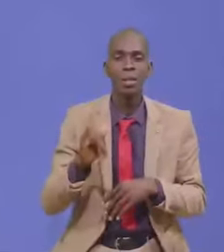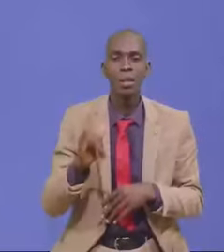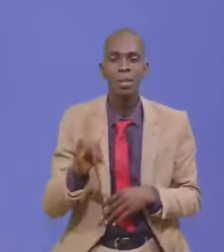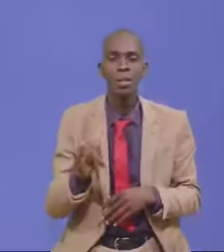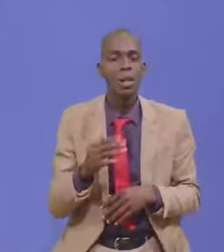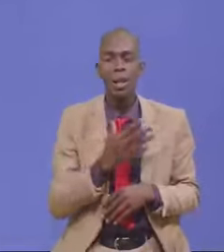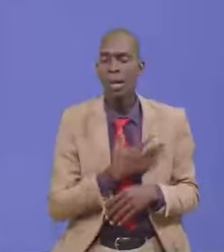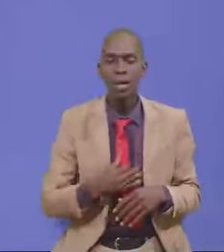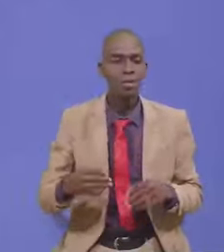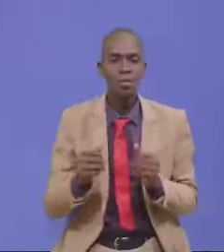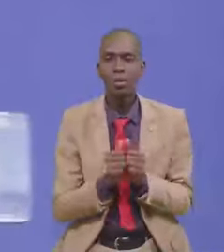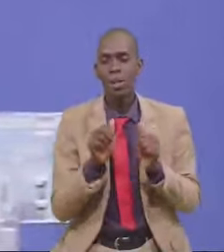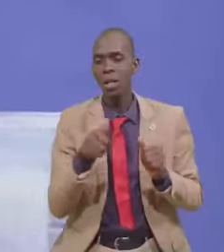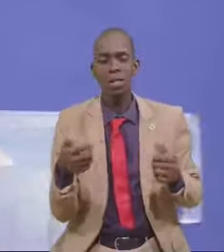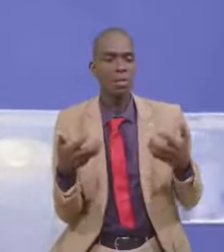incomparable.